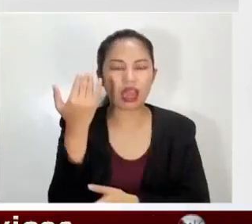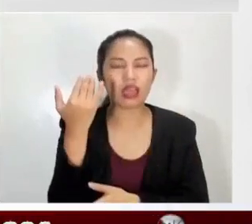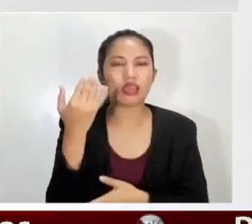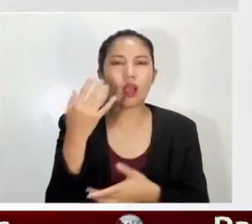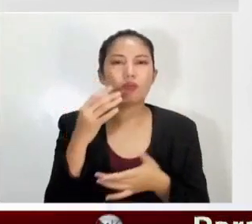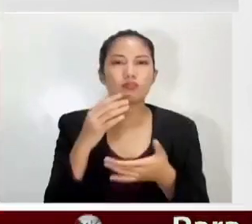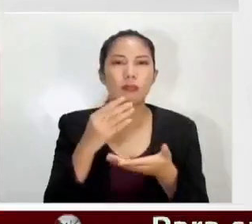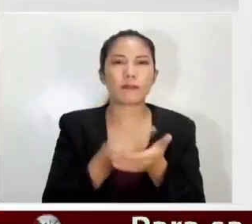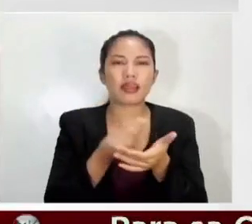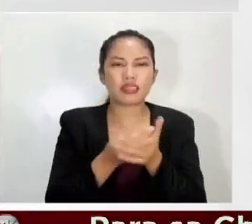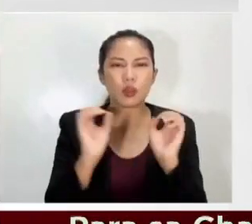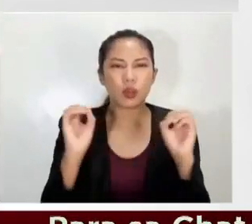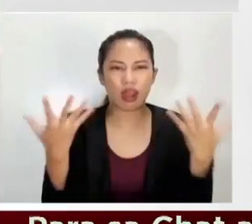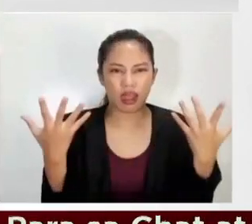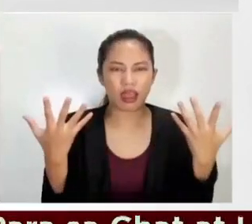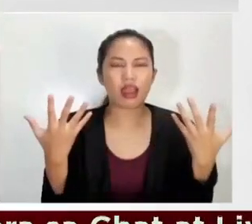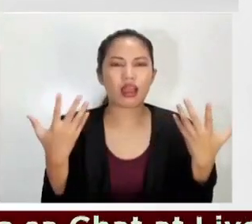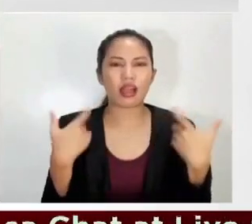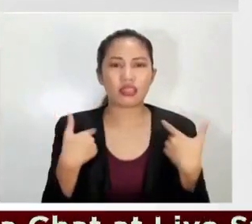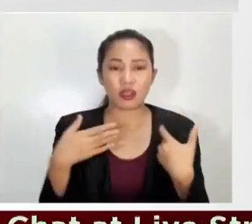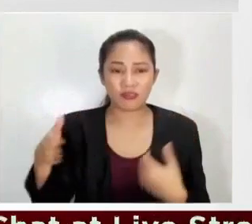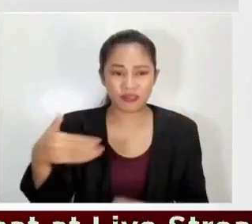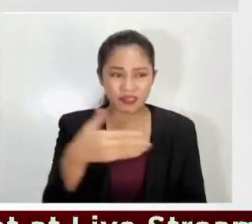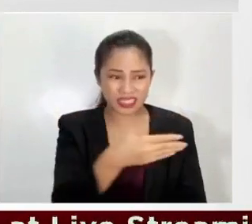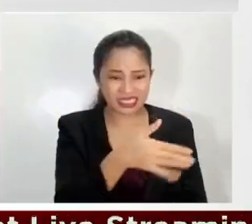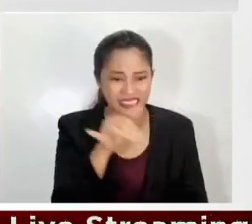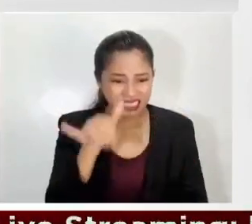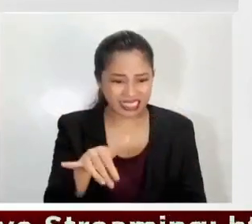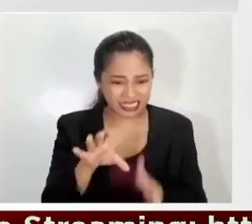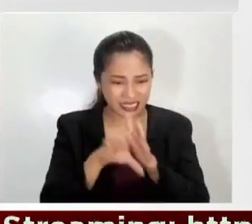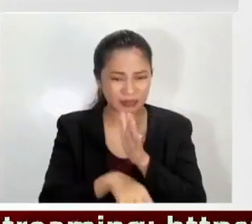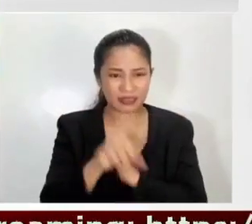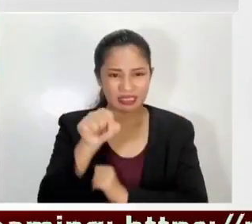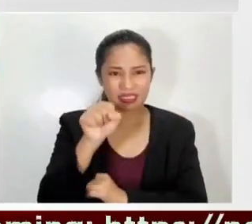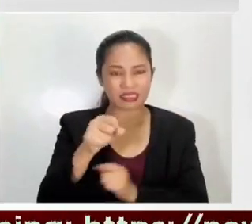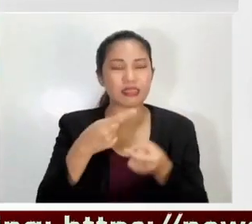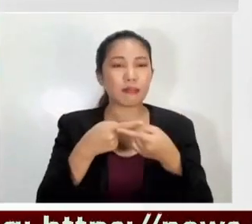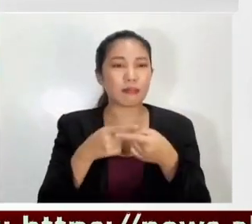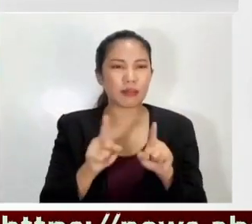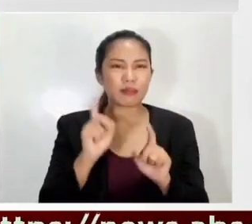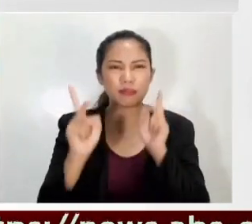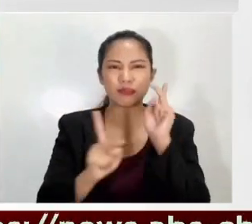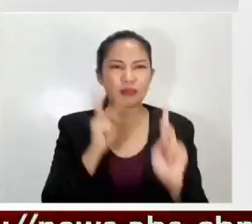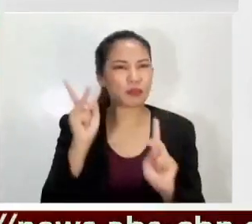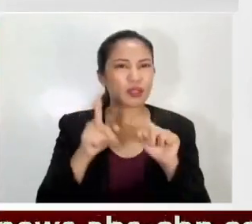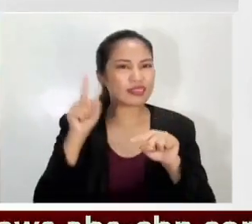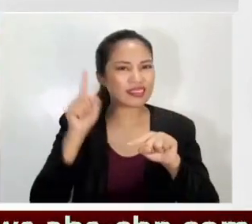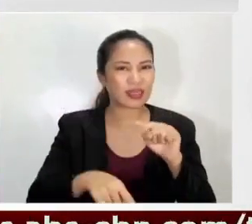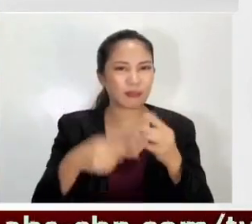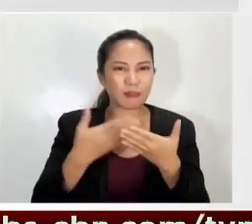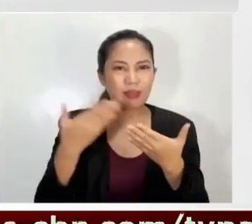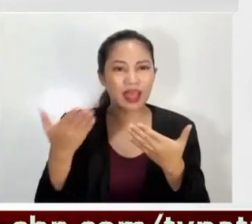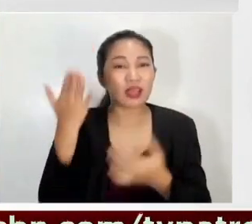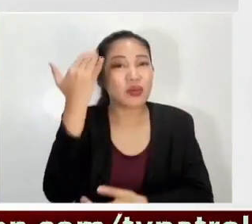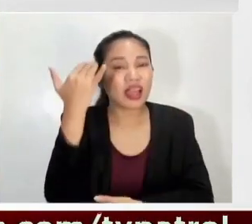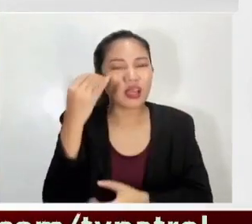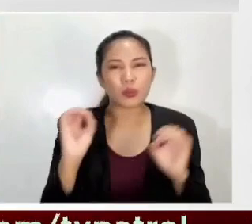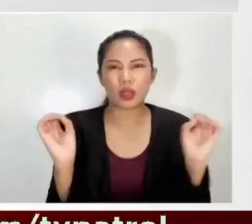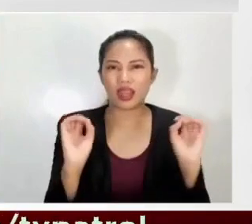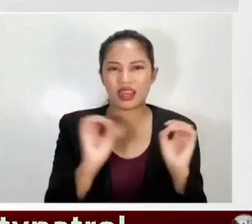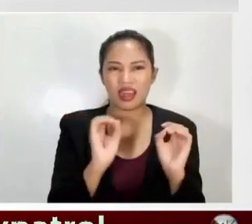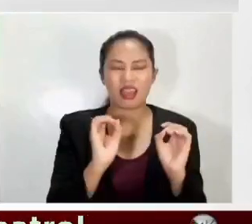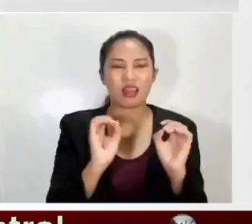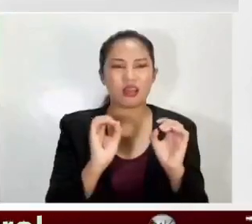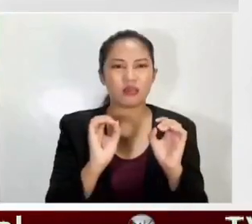140, 130, mura na po talaga yan. Kaso lang hindi pa rin abot kaya ng iba nating mamamayan dahil nga yung iba